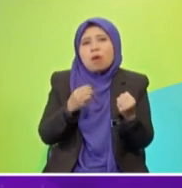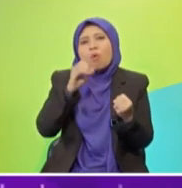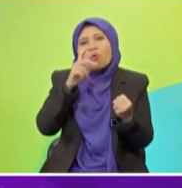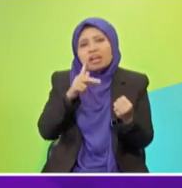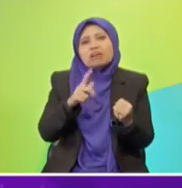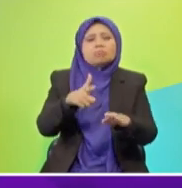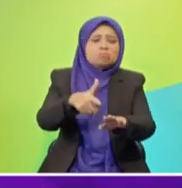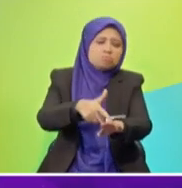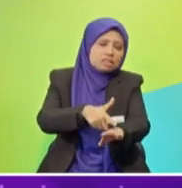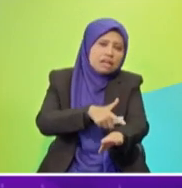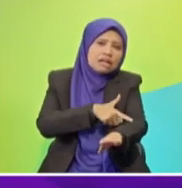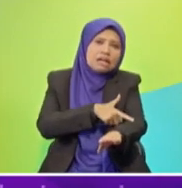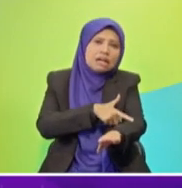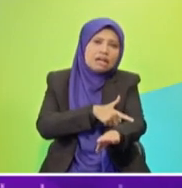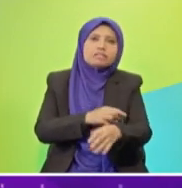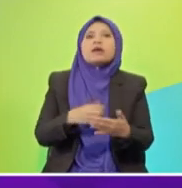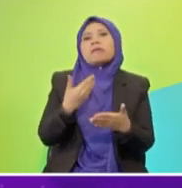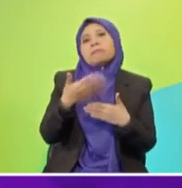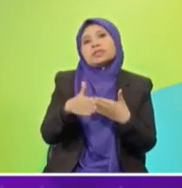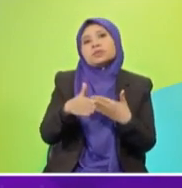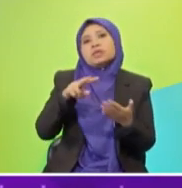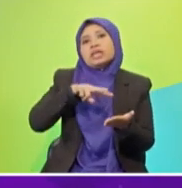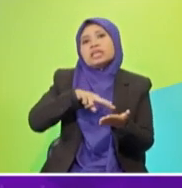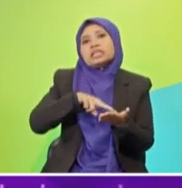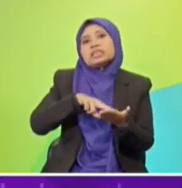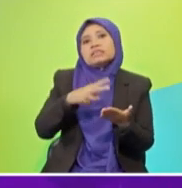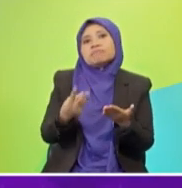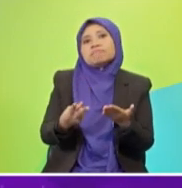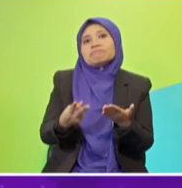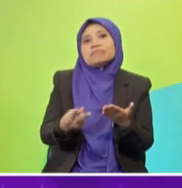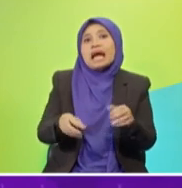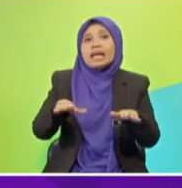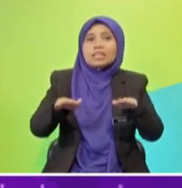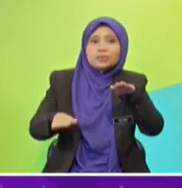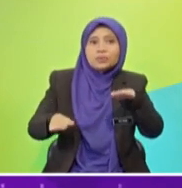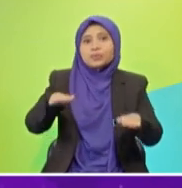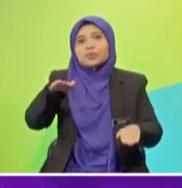takutnya terjatuh Oh terjatuh buaya dan sebagainya naik jengkol-jungkit